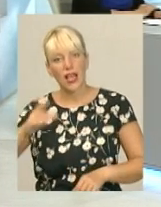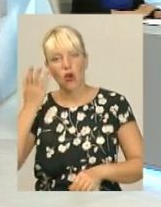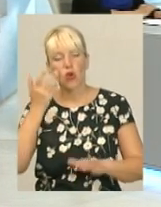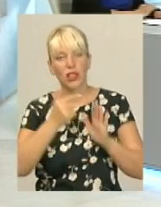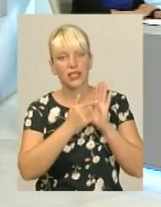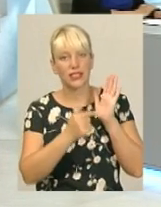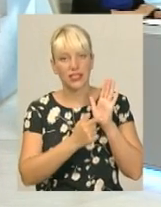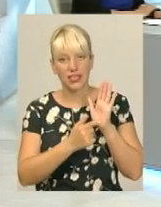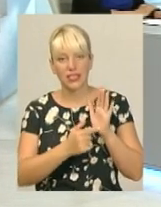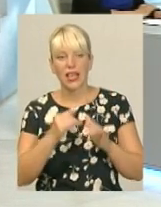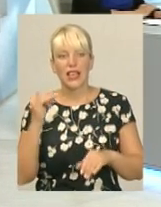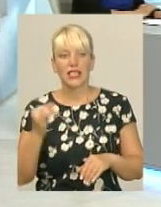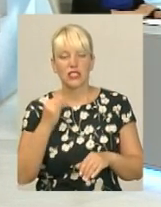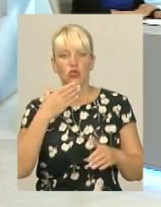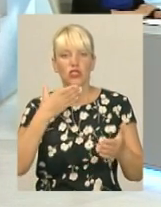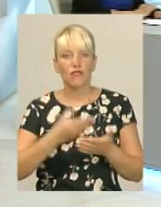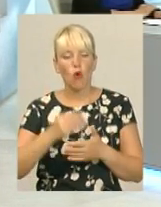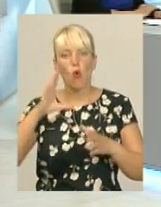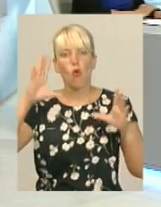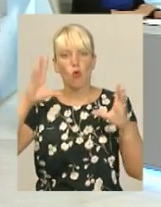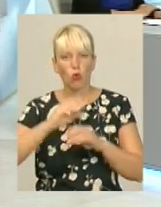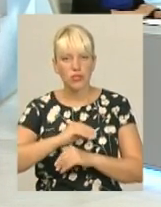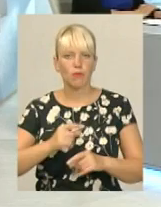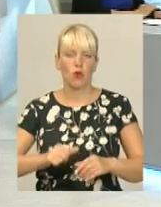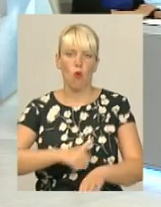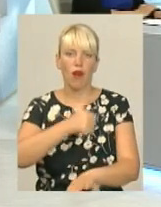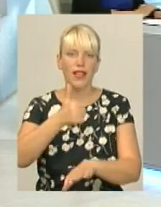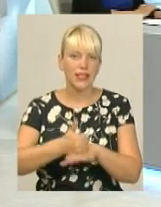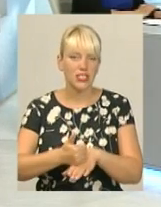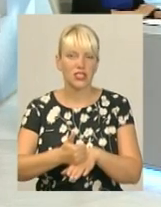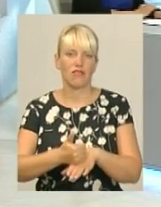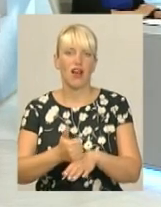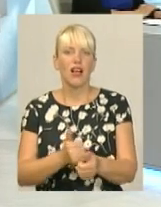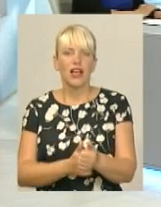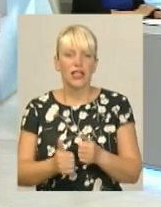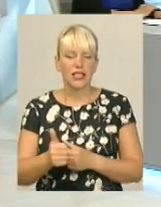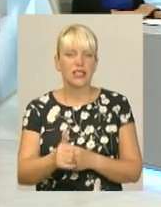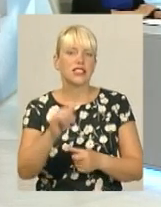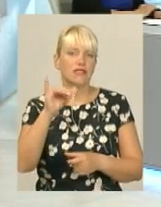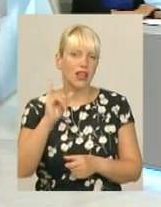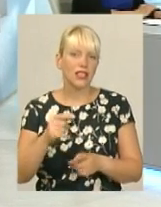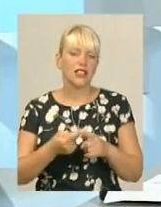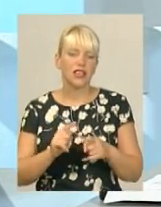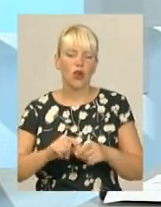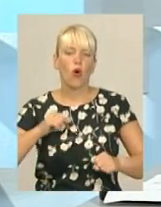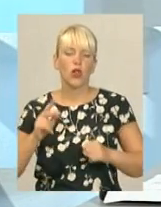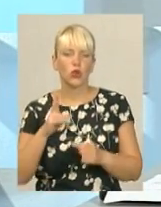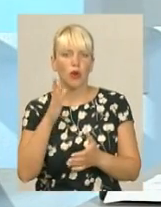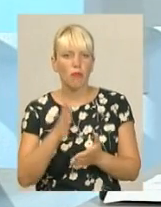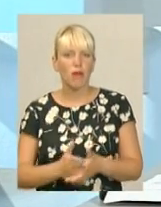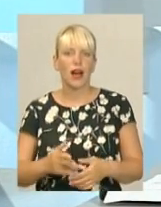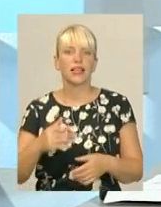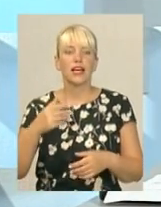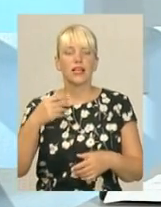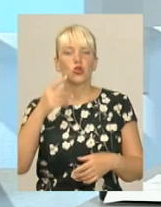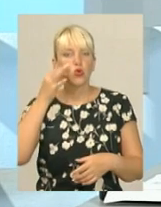ділилися історією свого успіху, лідерства, наші колеги, які мають досвід по 30, по